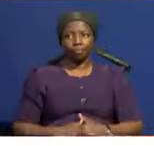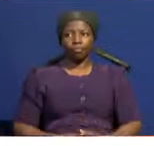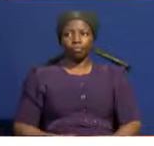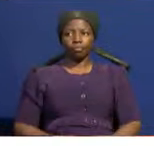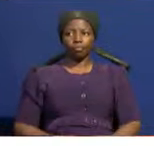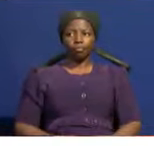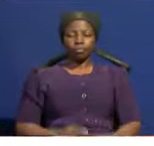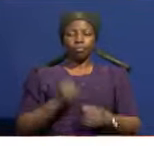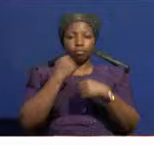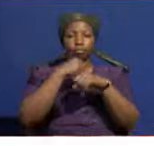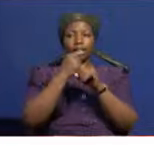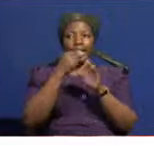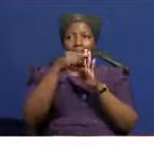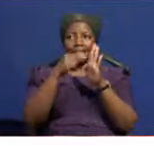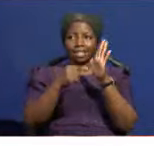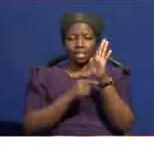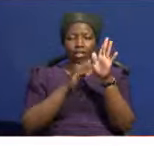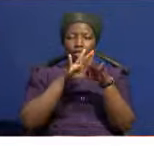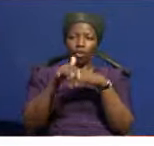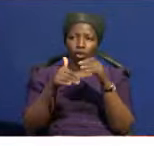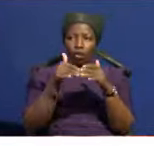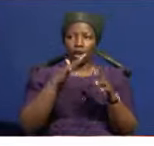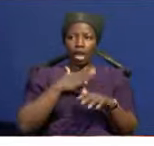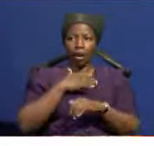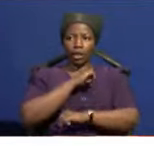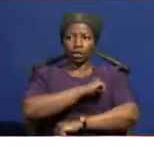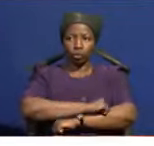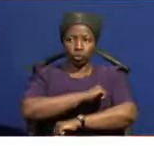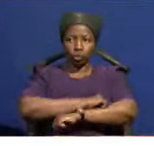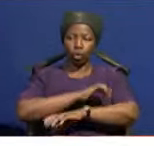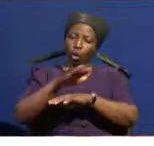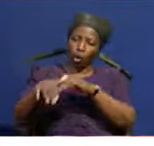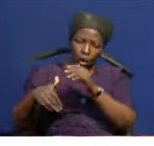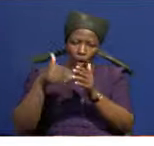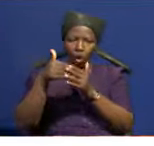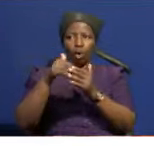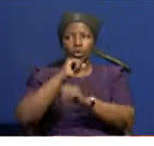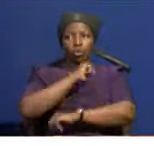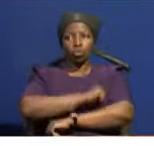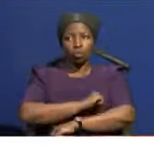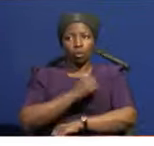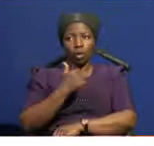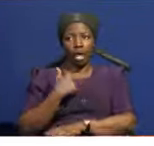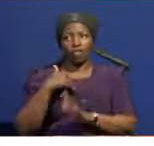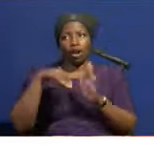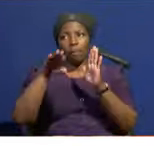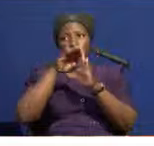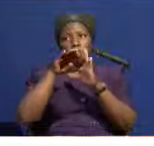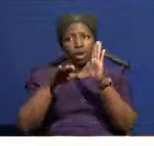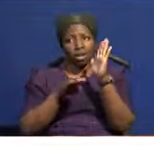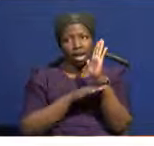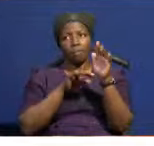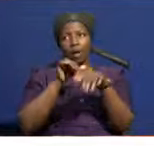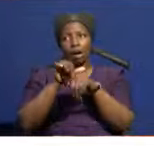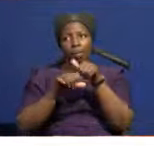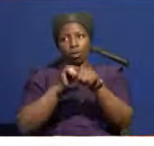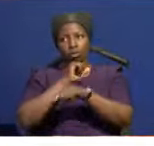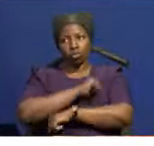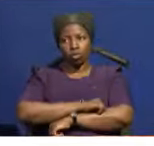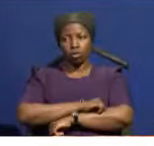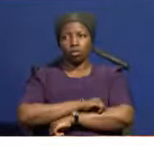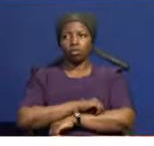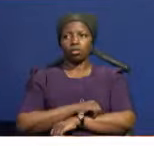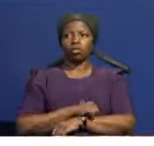Tengeneze list ya mashule yetu yote. Tuko na program ya schools, titles for